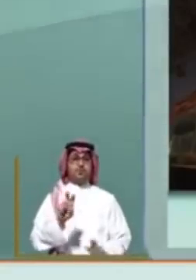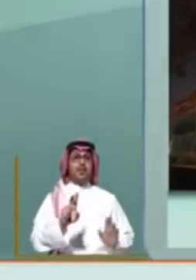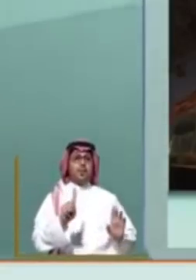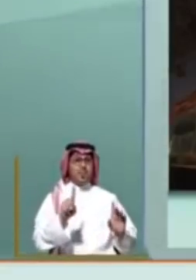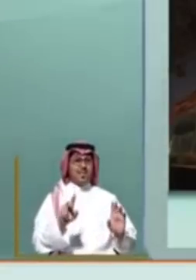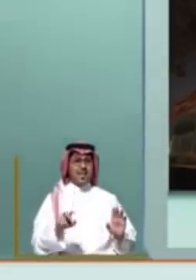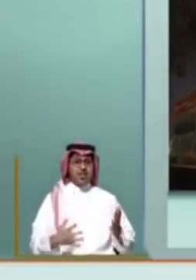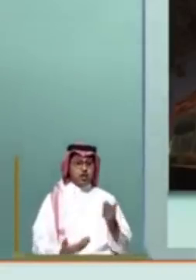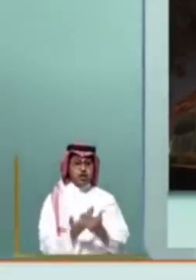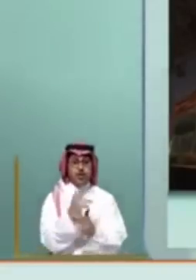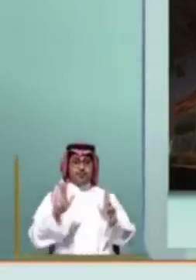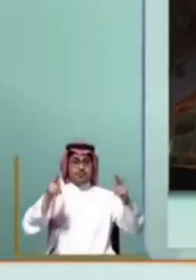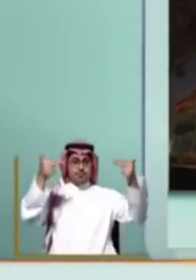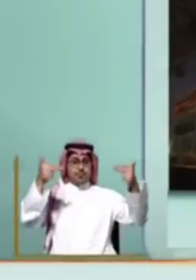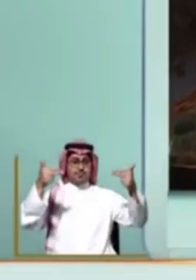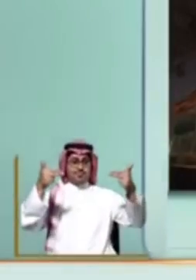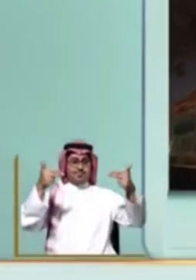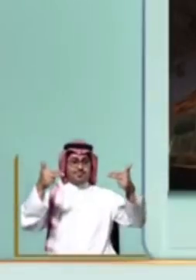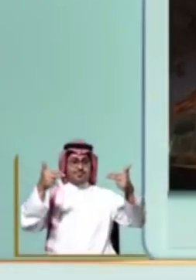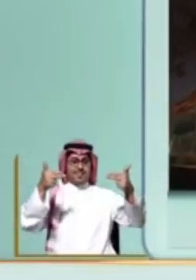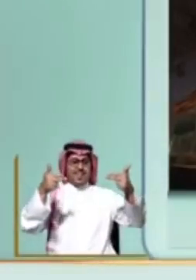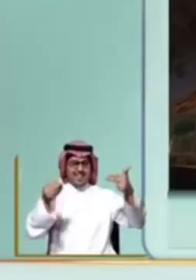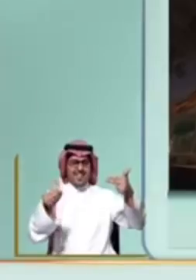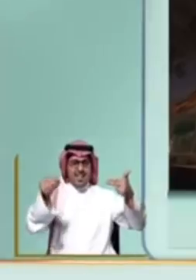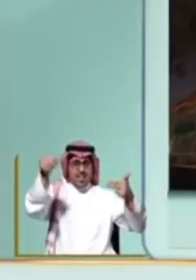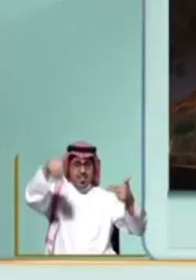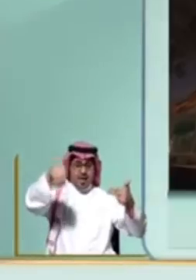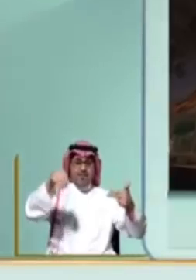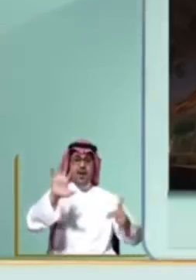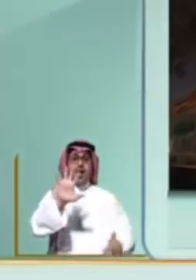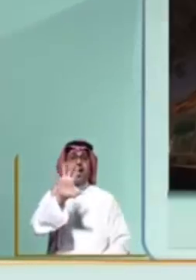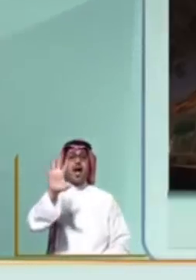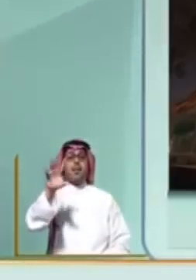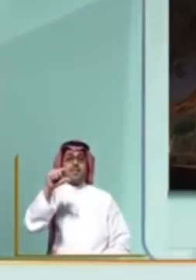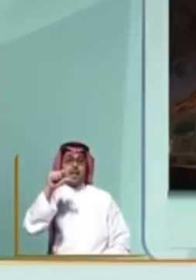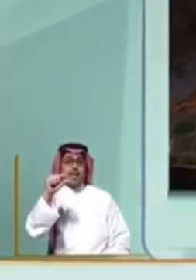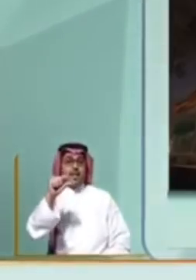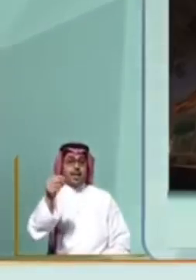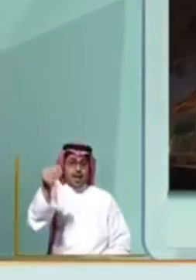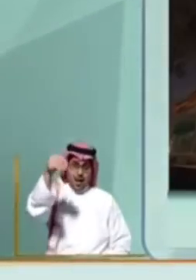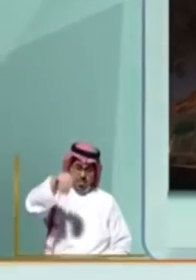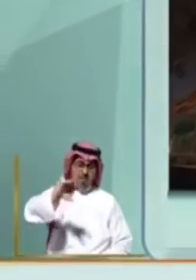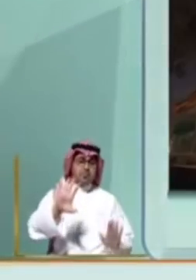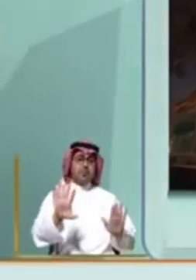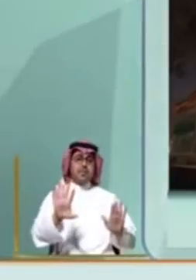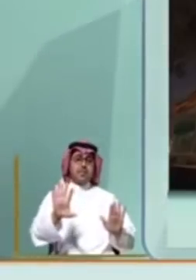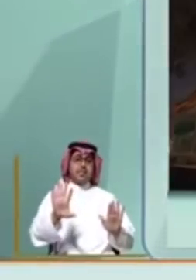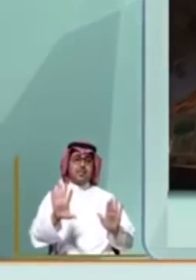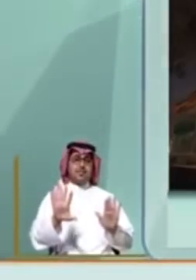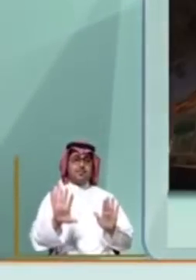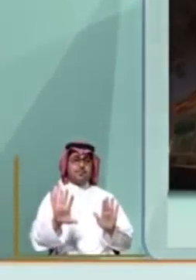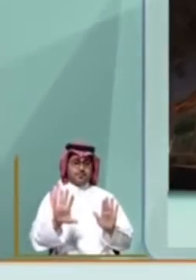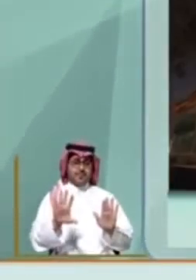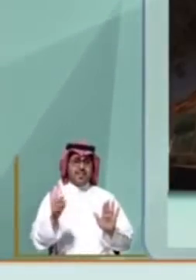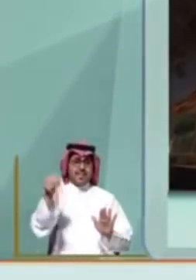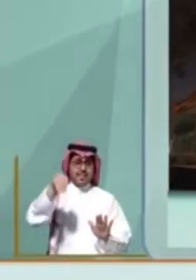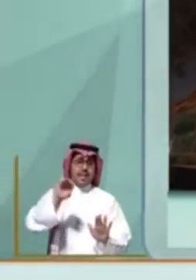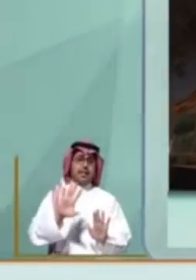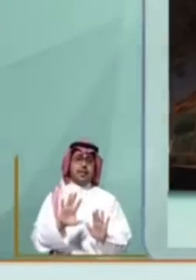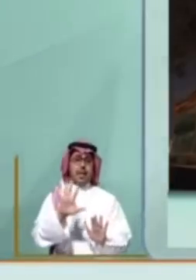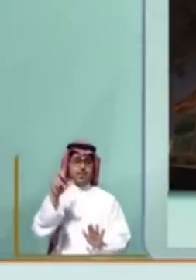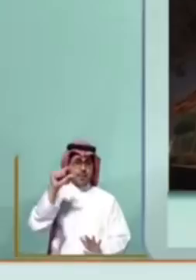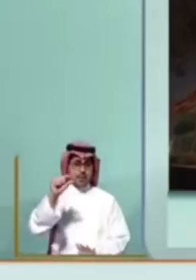بعد، وبالتالي يعني ارتينا أن يكون الوقت يعني شوي يعني زيادة